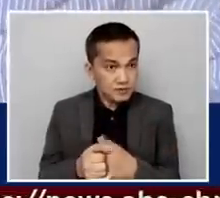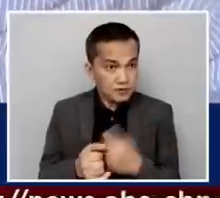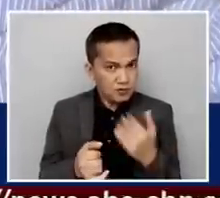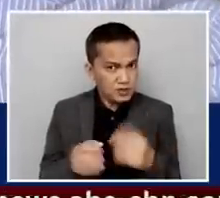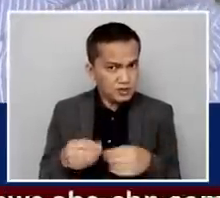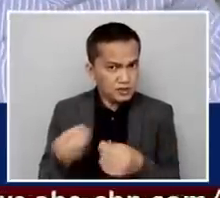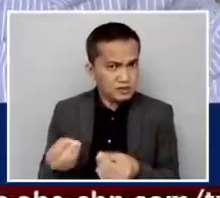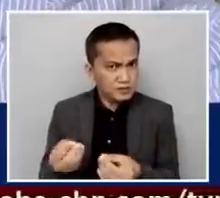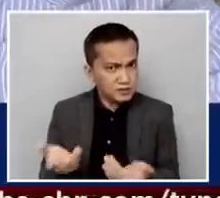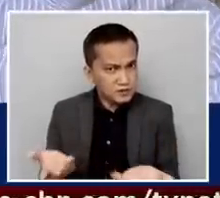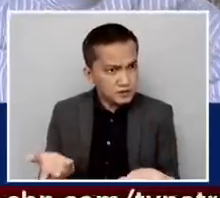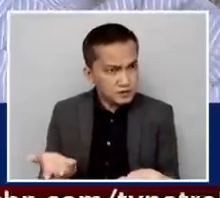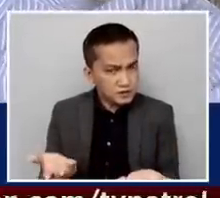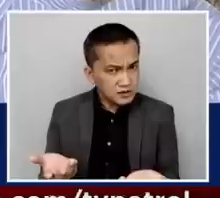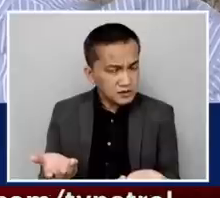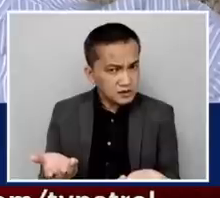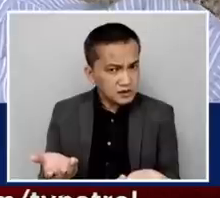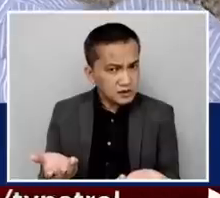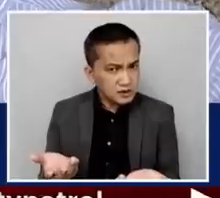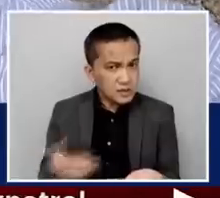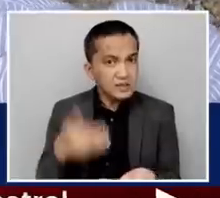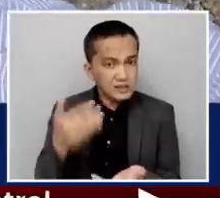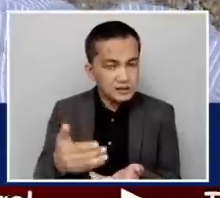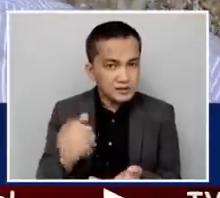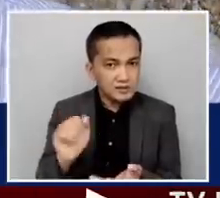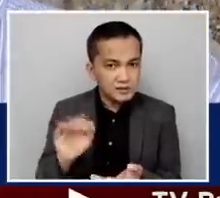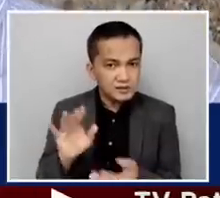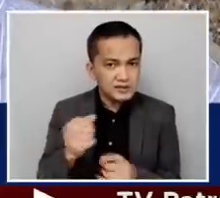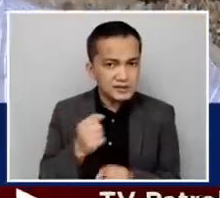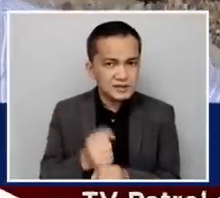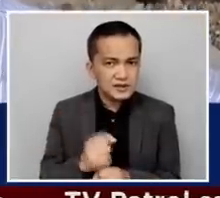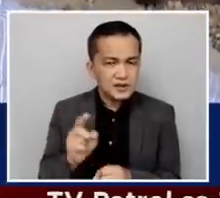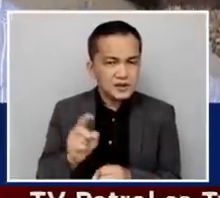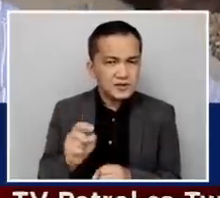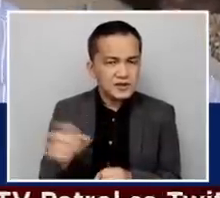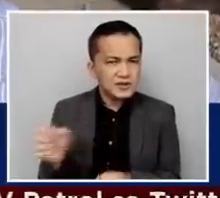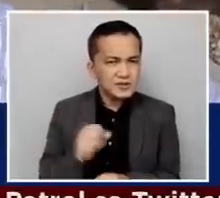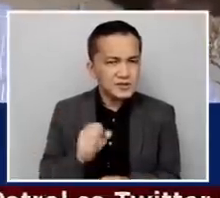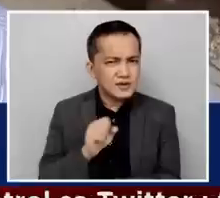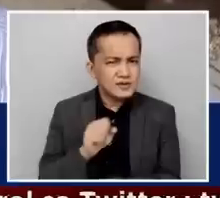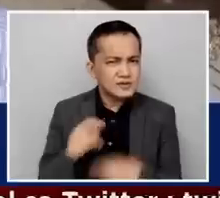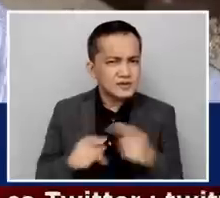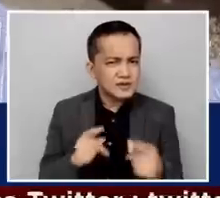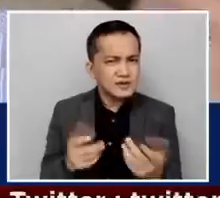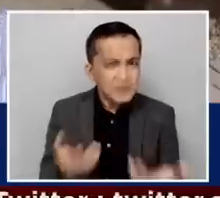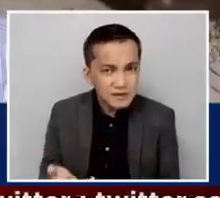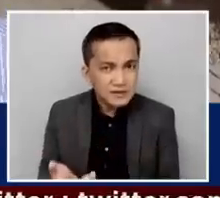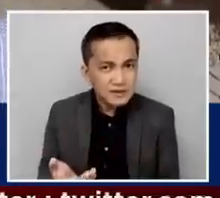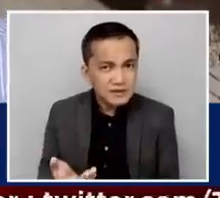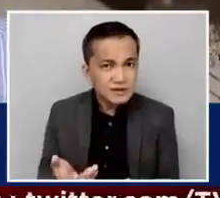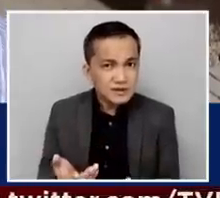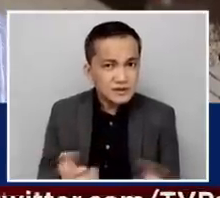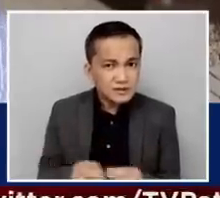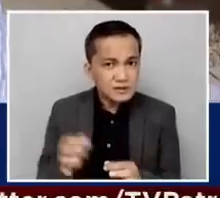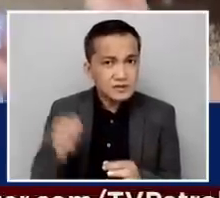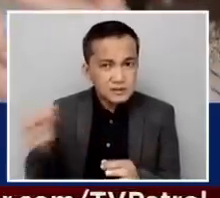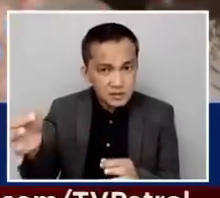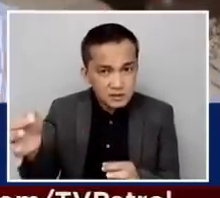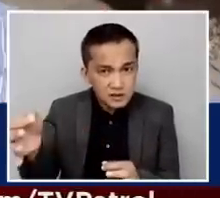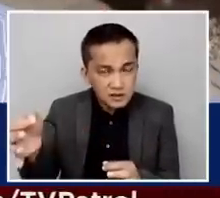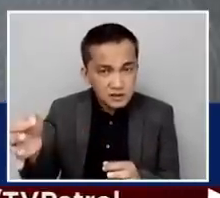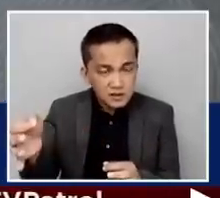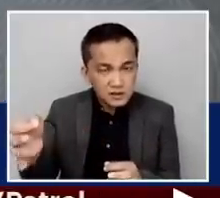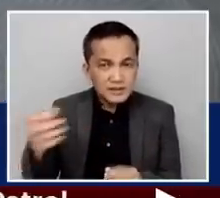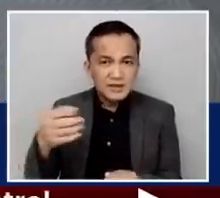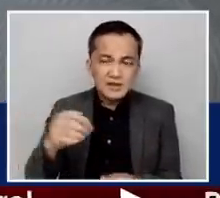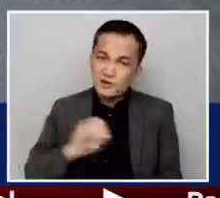it another 15 years? Anong nakuha ng taong bayan dyan? You know, na in-extend mo pa? Eh sa atin